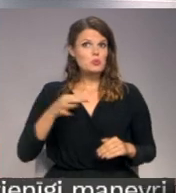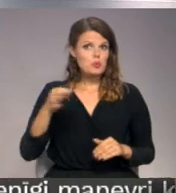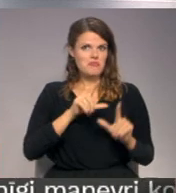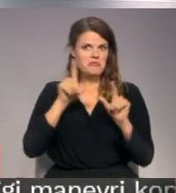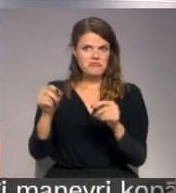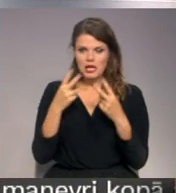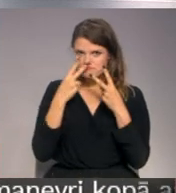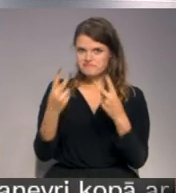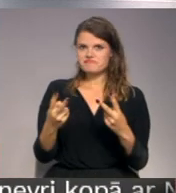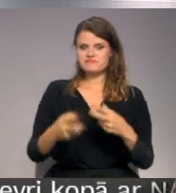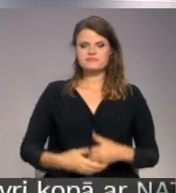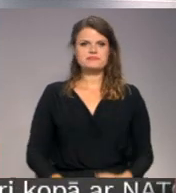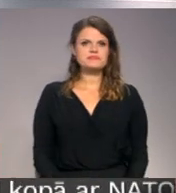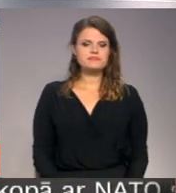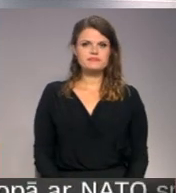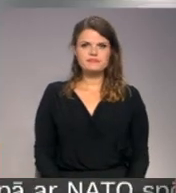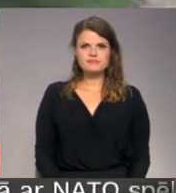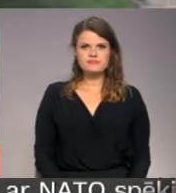Latgales reģionālā televīzija.